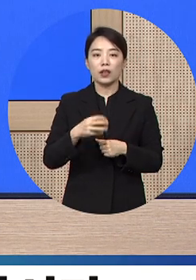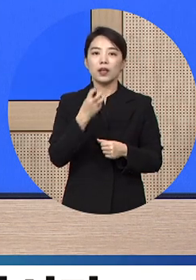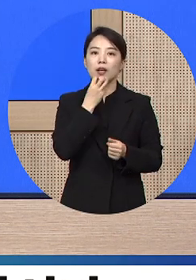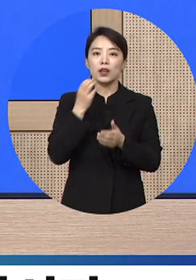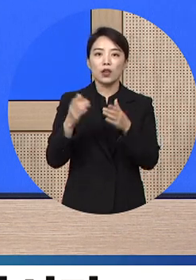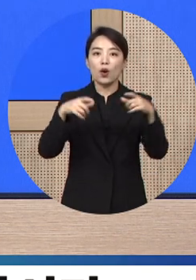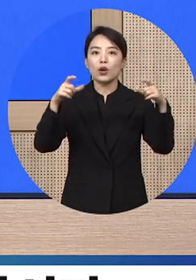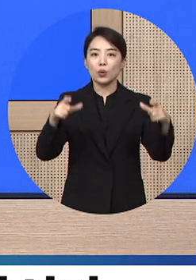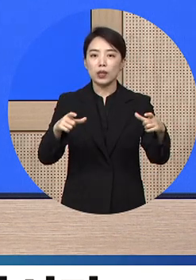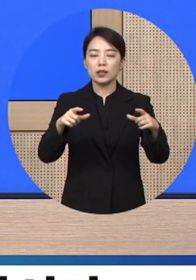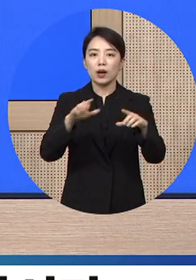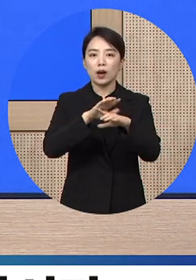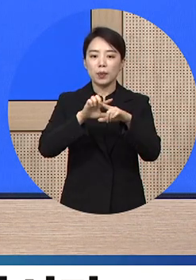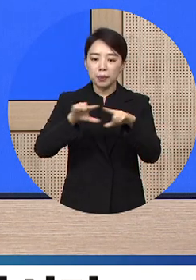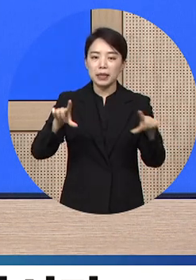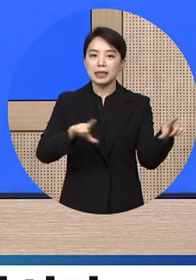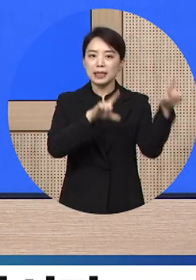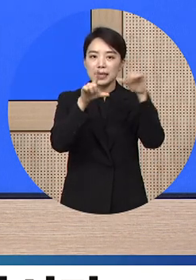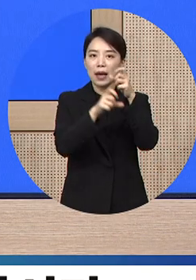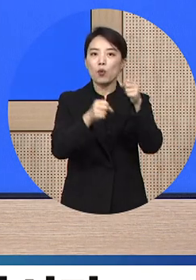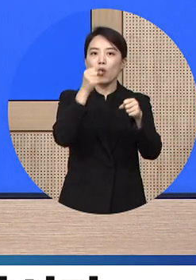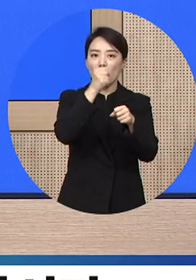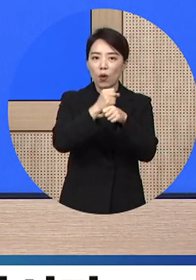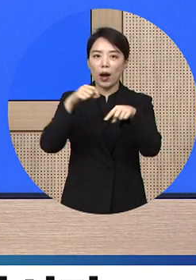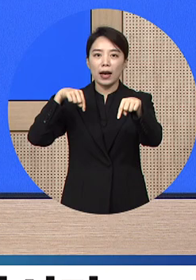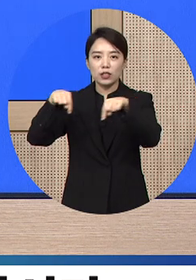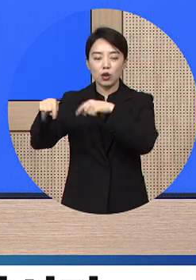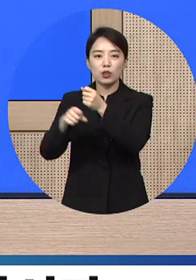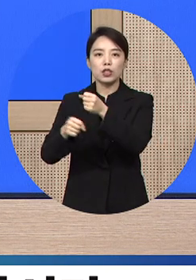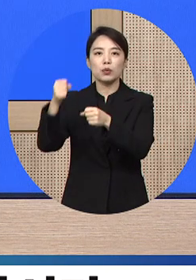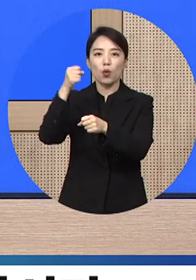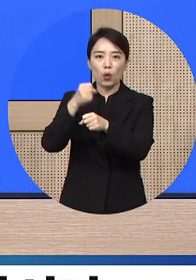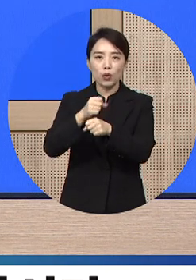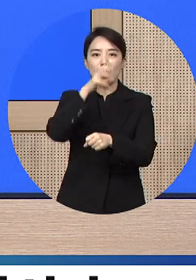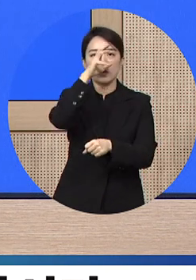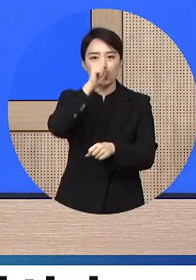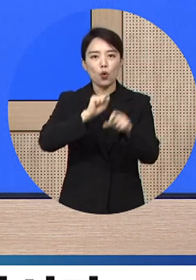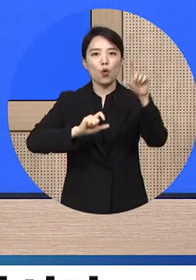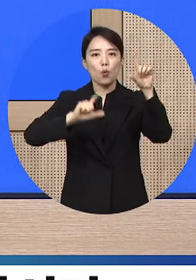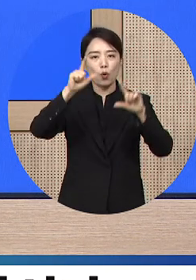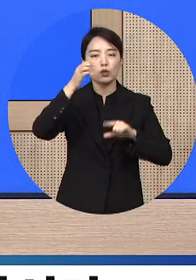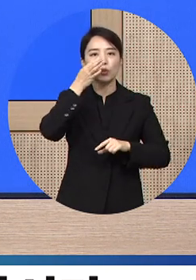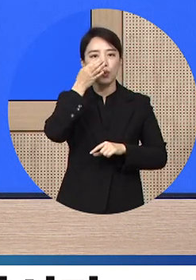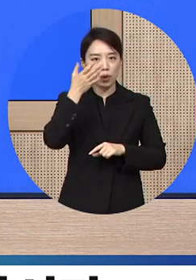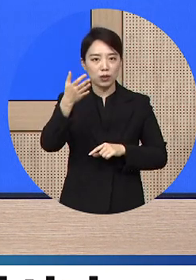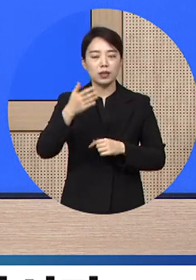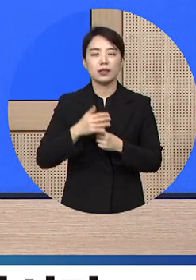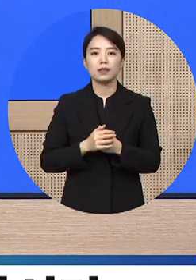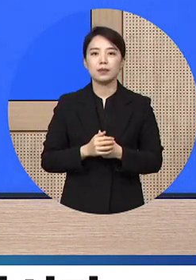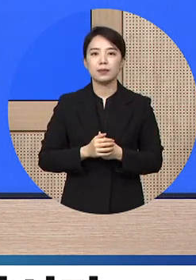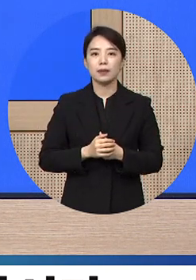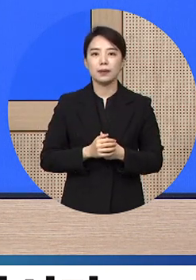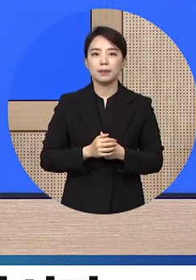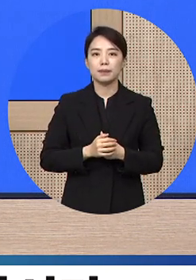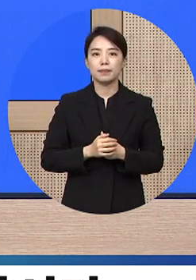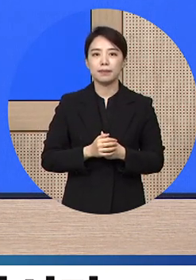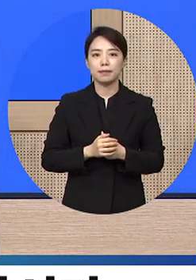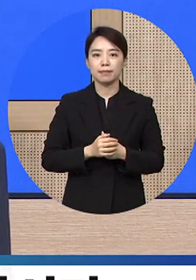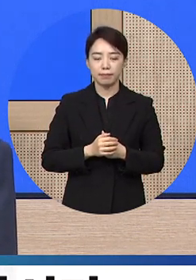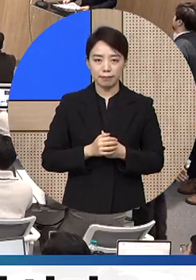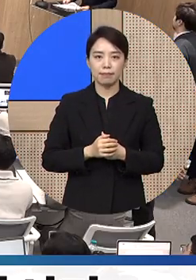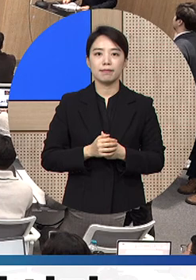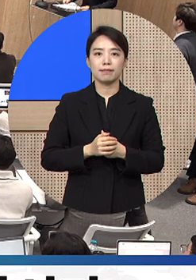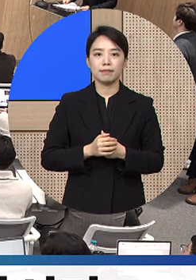같은 민생보건과 정치보건에 좋은 본을 보일 수 있도록 최선의 노력을 다했다는 말씀을 드립니다.